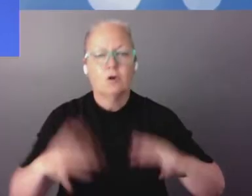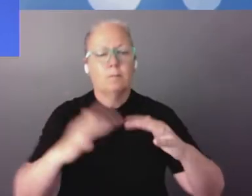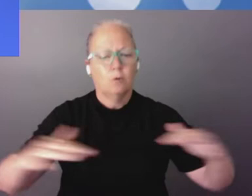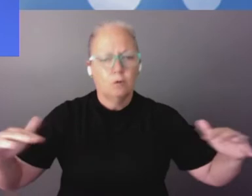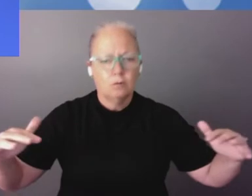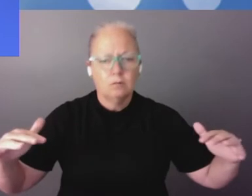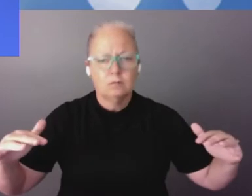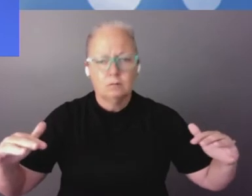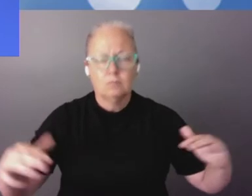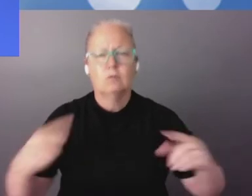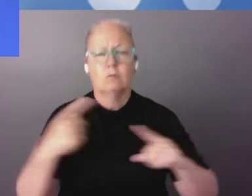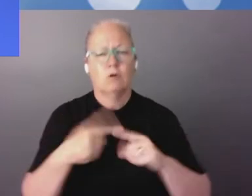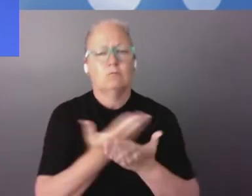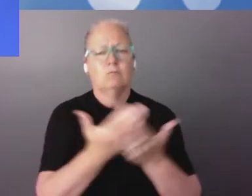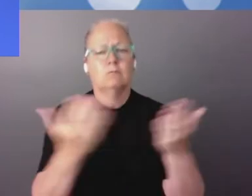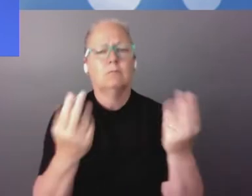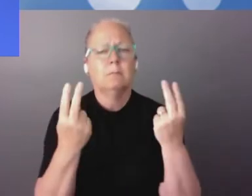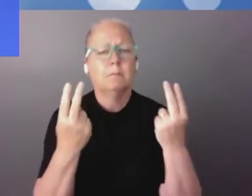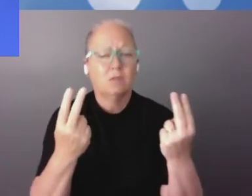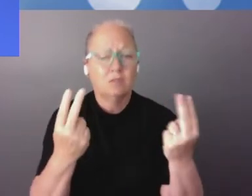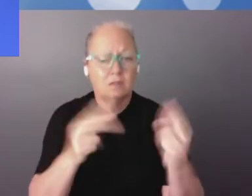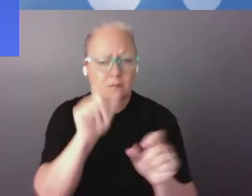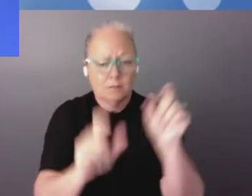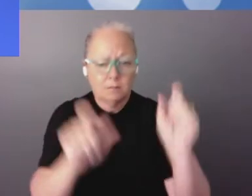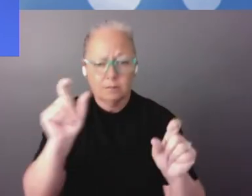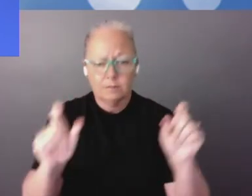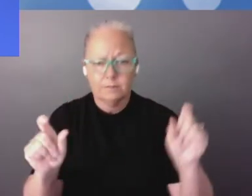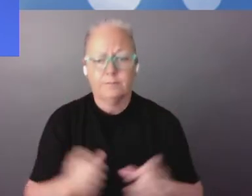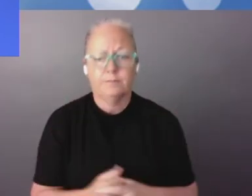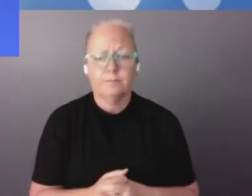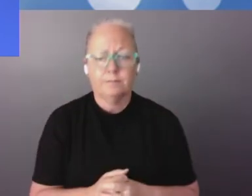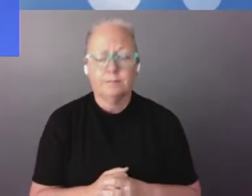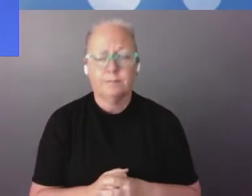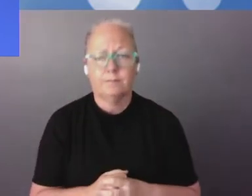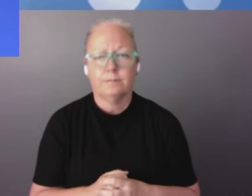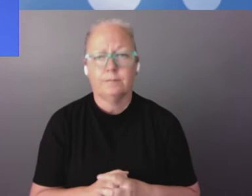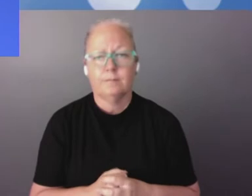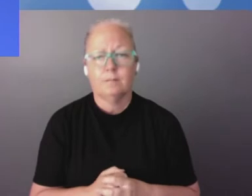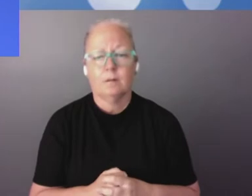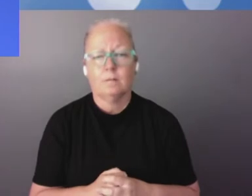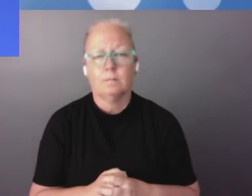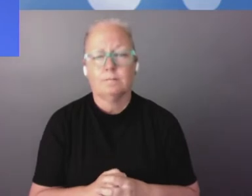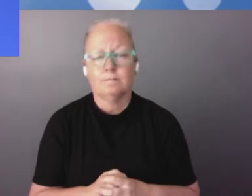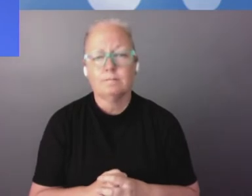منذ وقت طويل العالم الافتراضي والعالم الواقعي